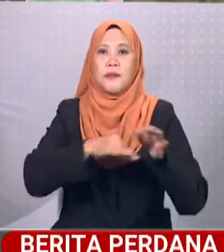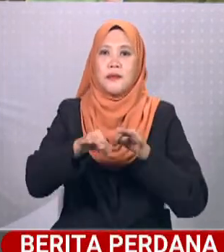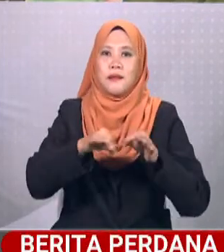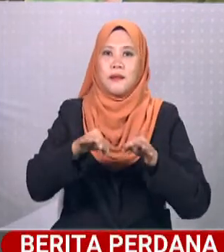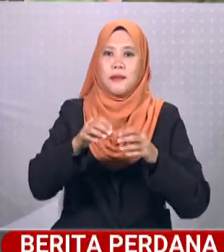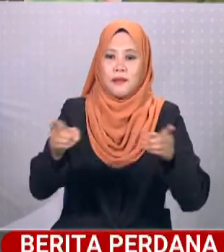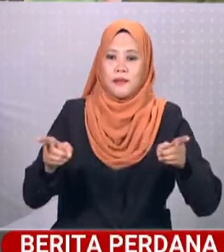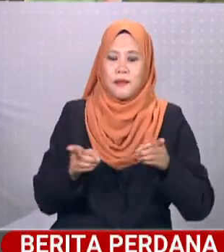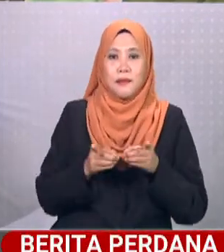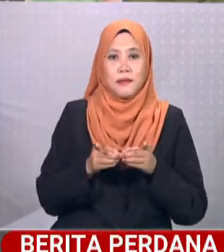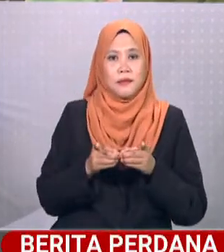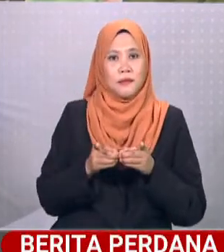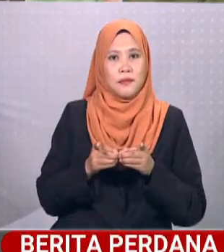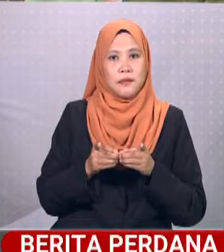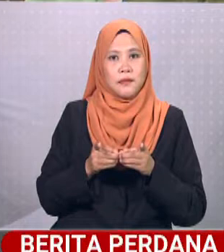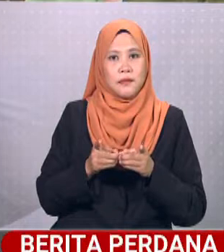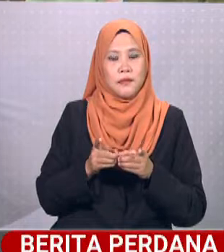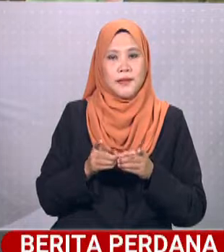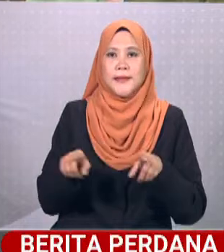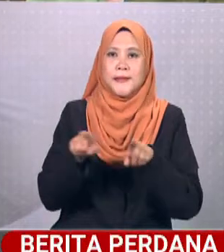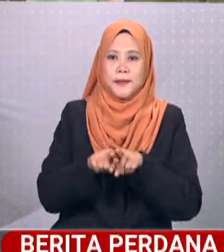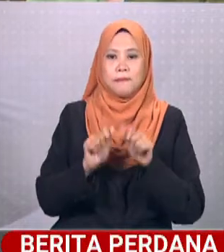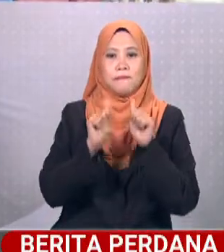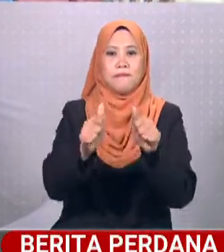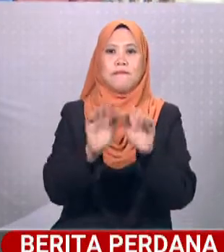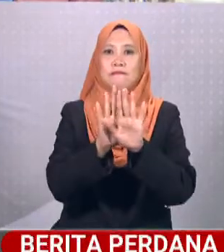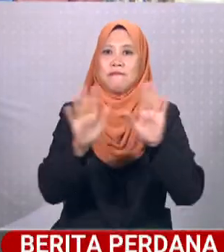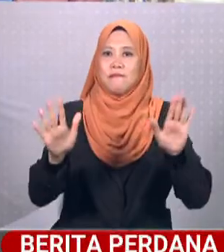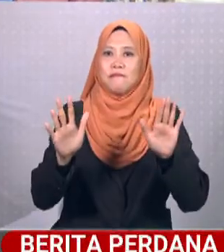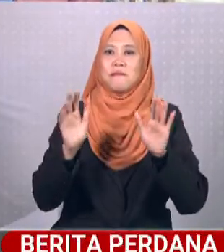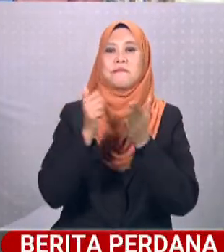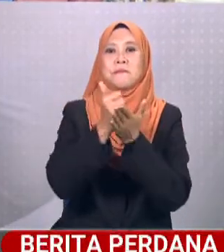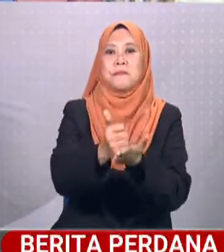daerah, mereka juga di barisan hadapan. Ya.